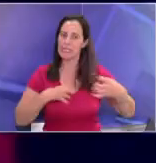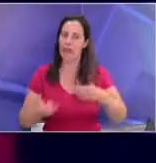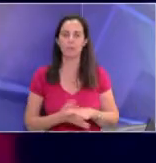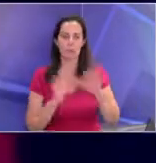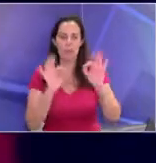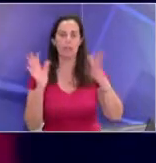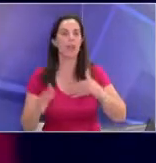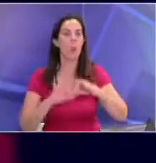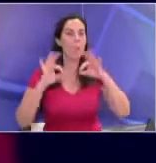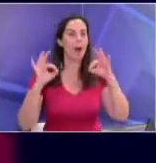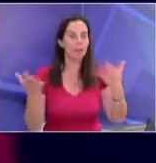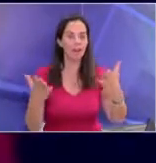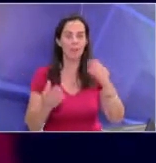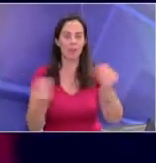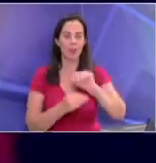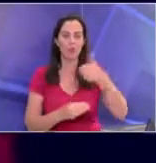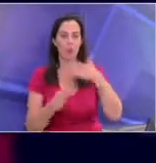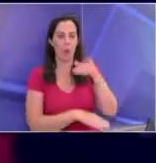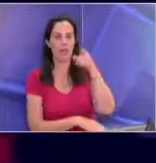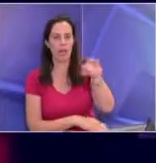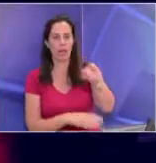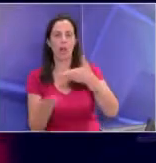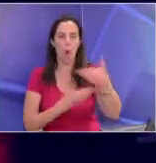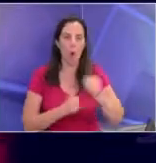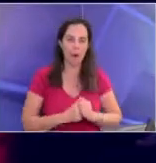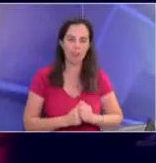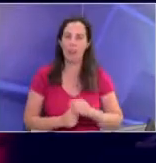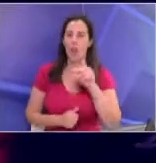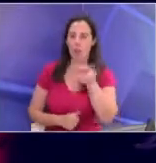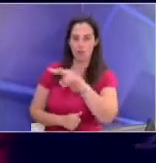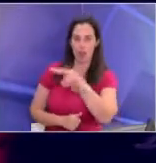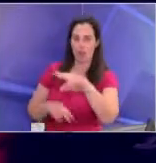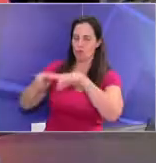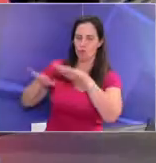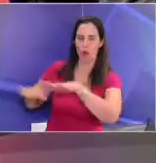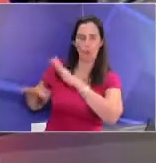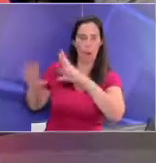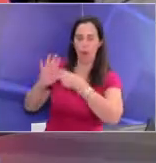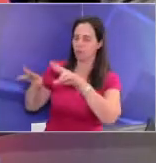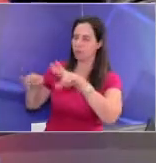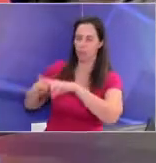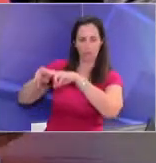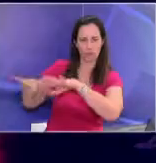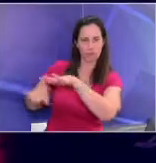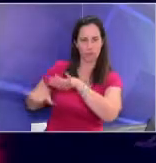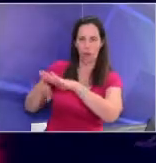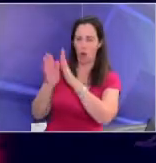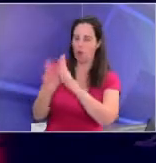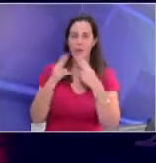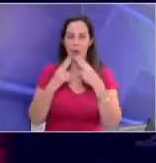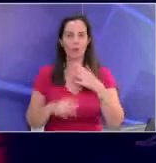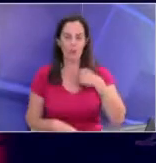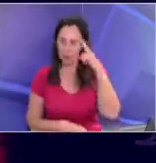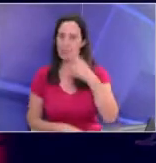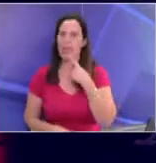מצוין. אנחנו מתחילים ברשותכם באייטם הראשון, אני פונה אליך, אתה האורח שלנו, דרור ויריב נשארים איתי כל התוכנית, אתם לא זזים, כל דבר יהיה לכם מה להגיד, ואני